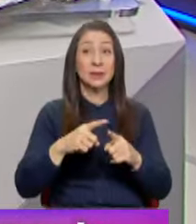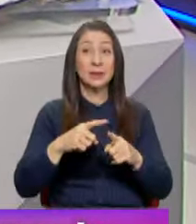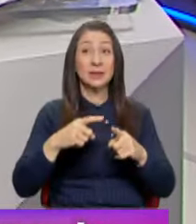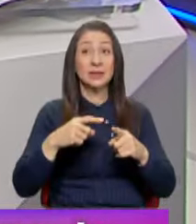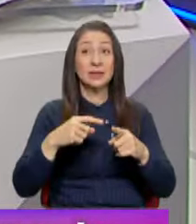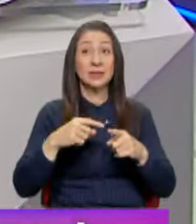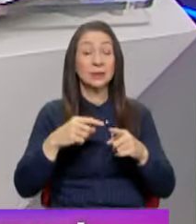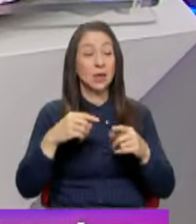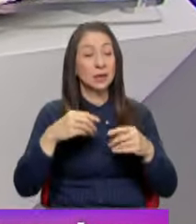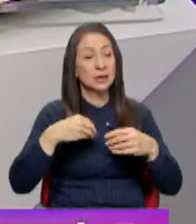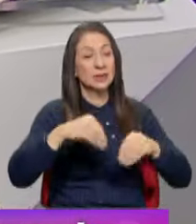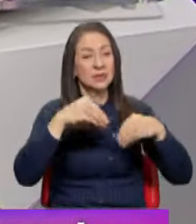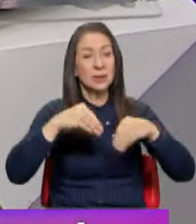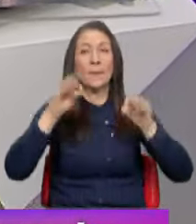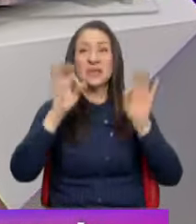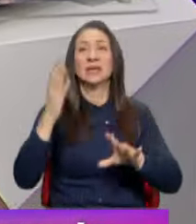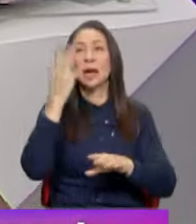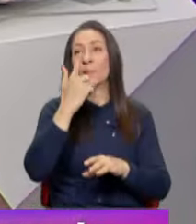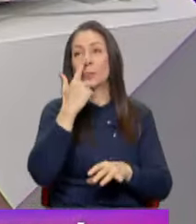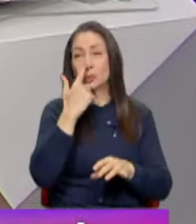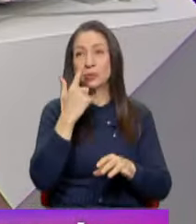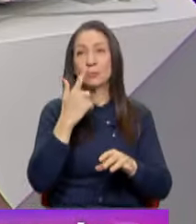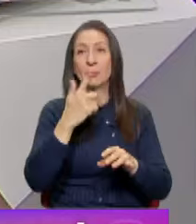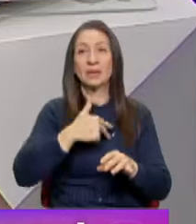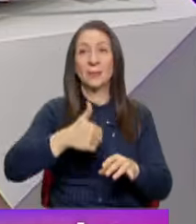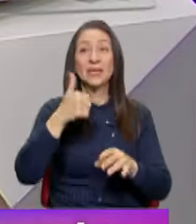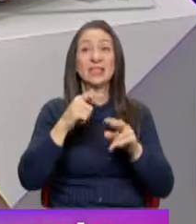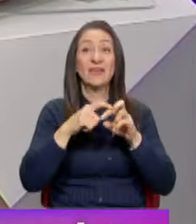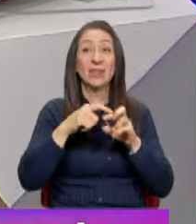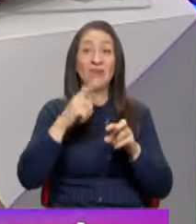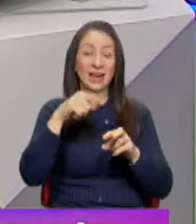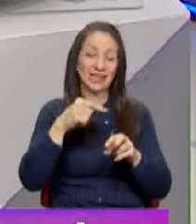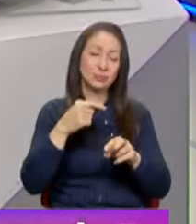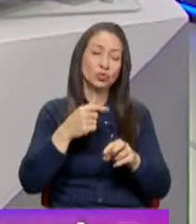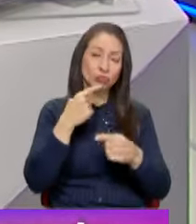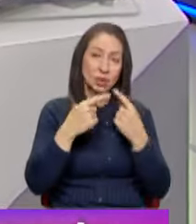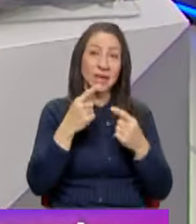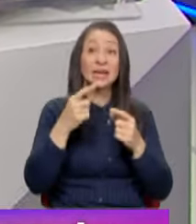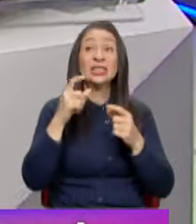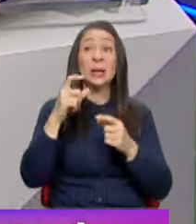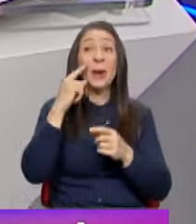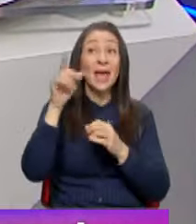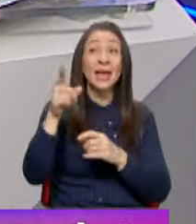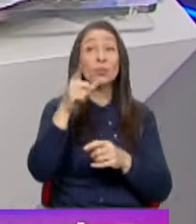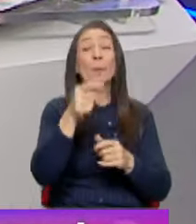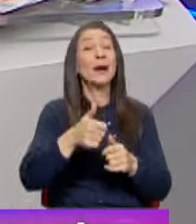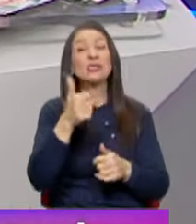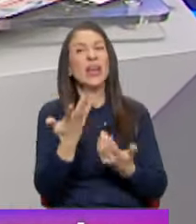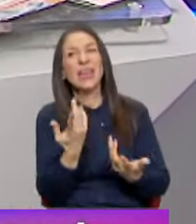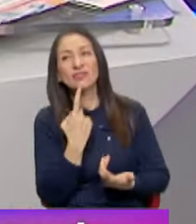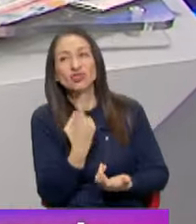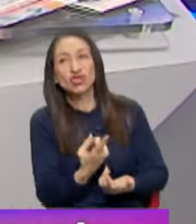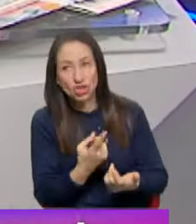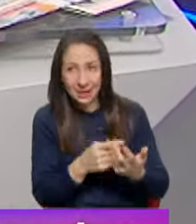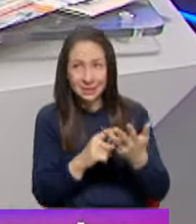peşkeş çekmekle başlar Karabük Belediye Başkanı Rafet vergel sözleri Cemal enginyurt Rafet Başkan'ın Bu sözlerine